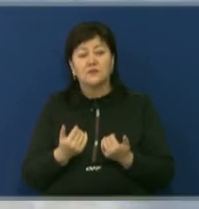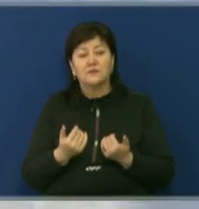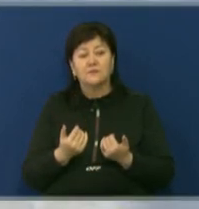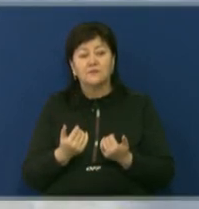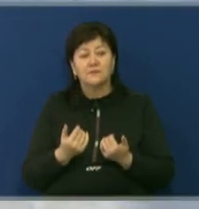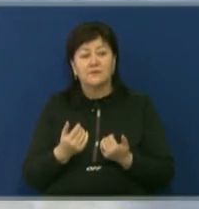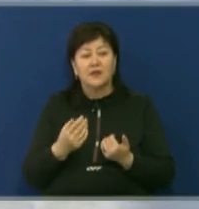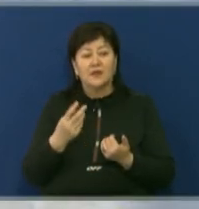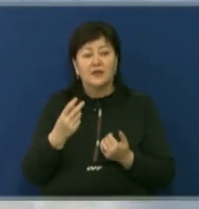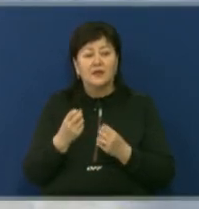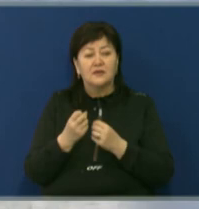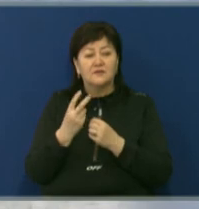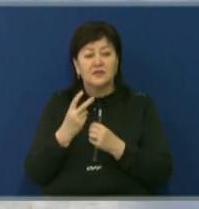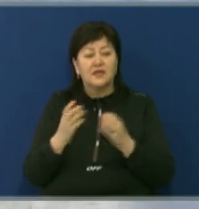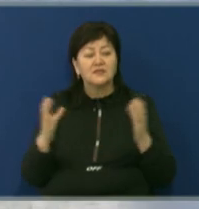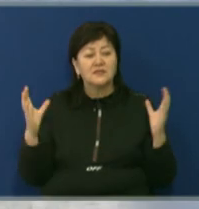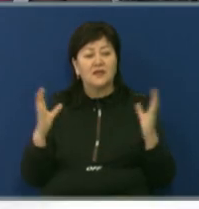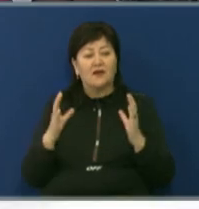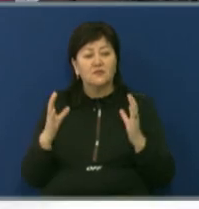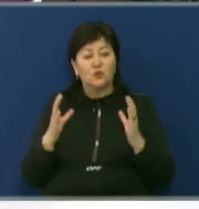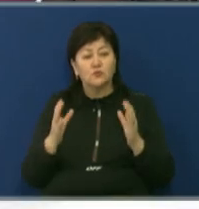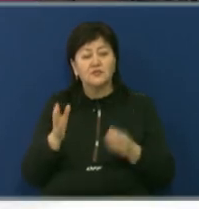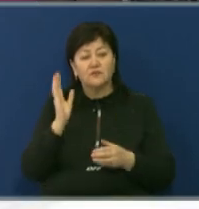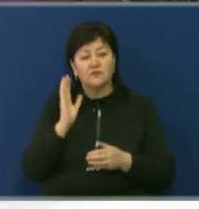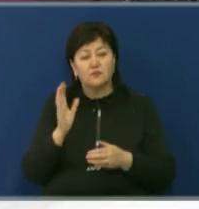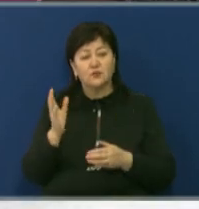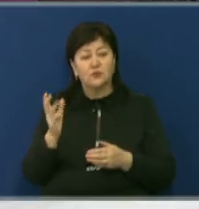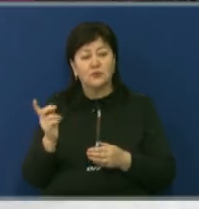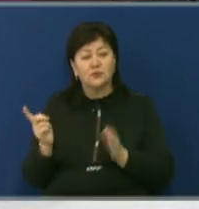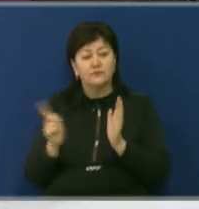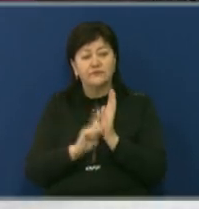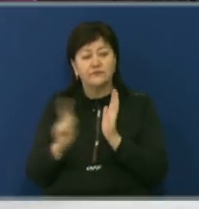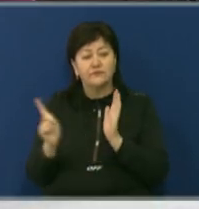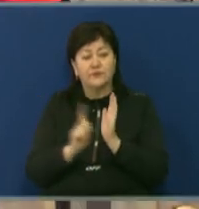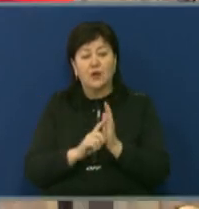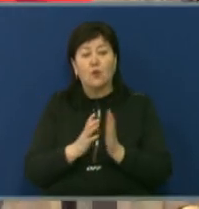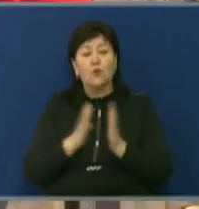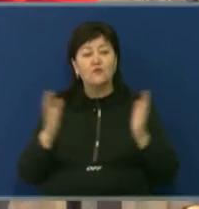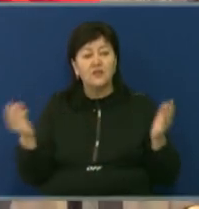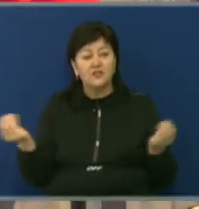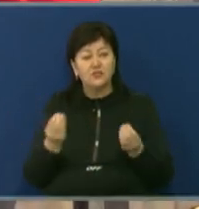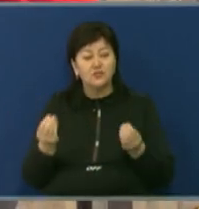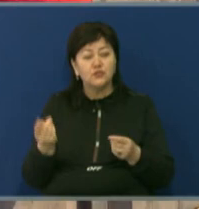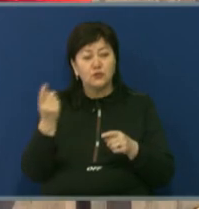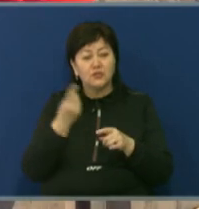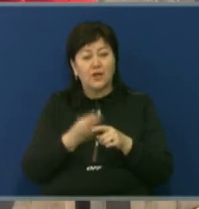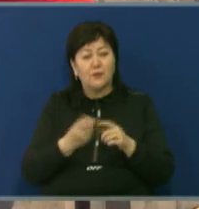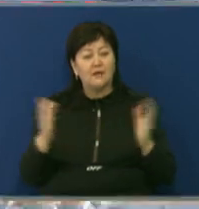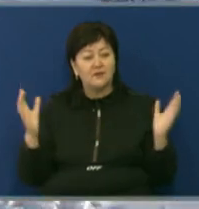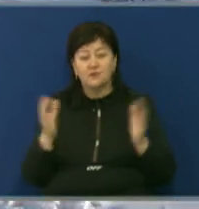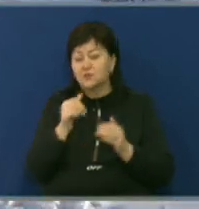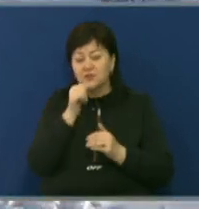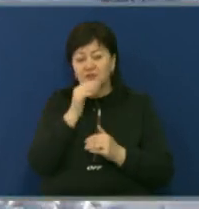қарайды. 12 көліктің бүгінде жолға 9 ғана шыққан. Автобустар санын көбейту мүмкін емес дейді кәсіпорын директоры Нұржан